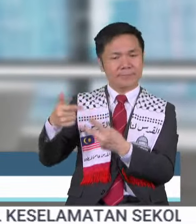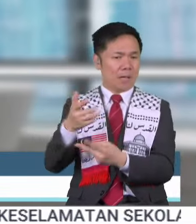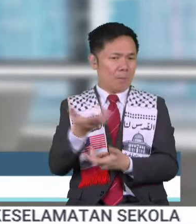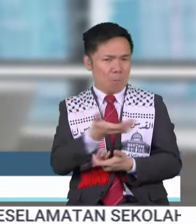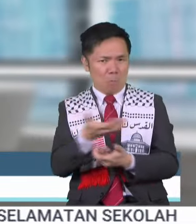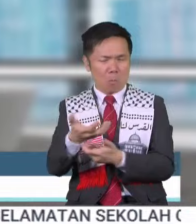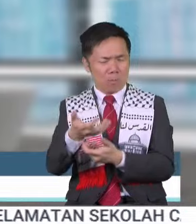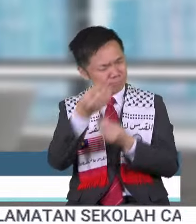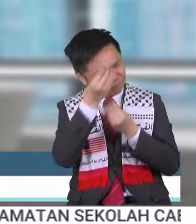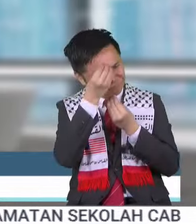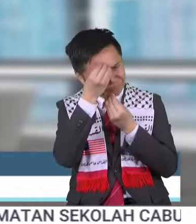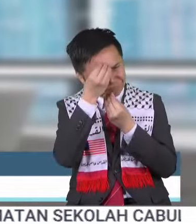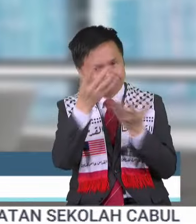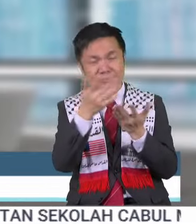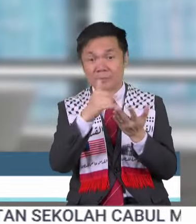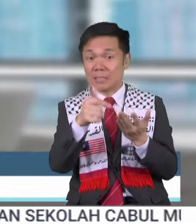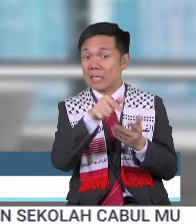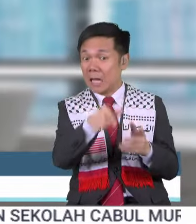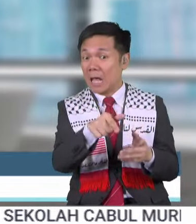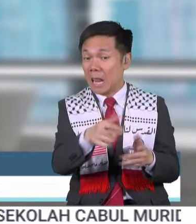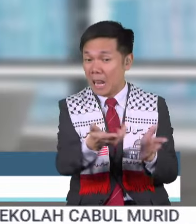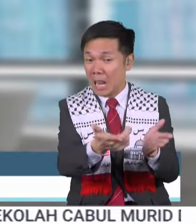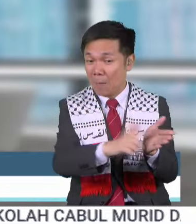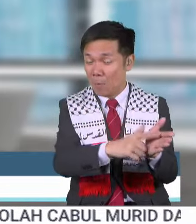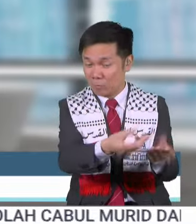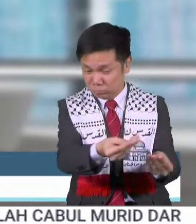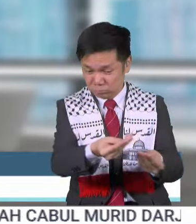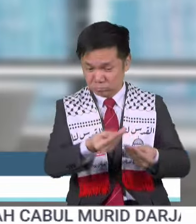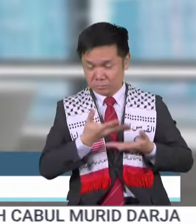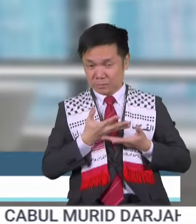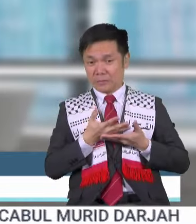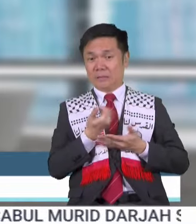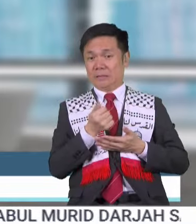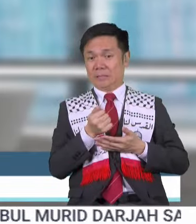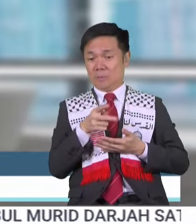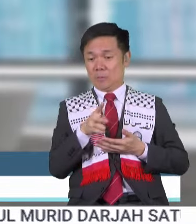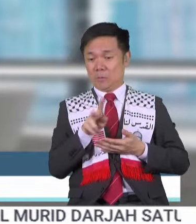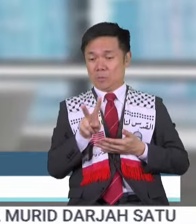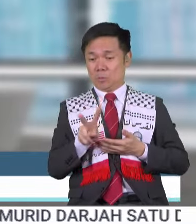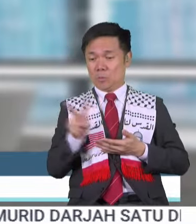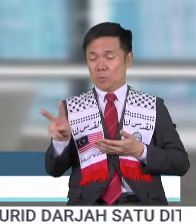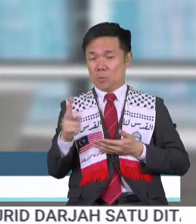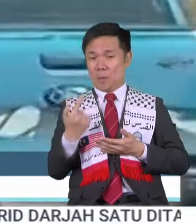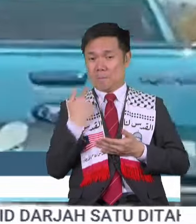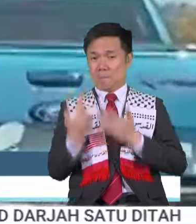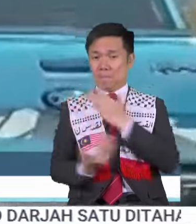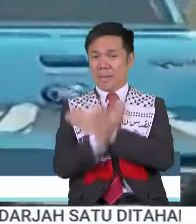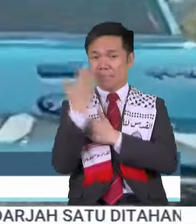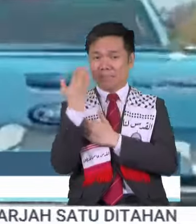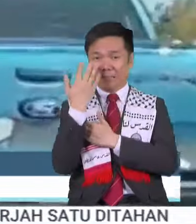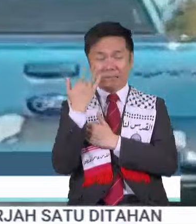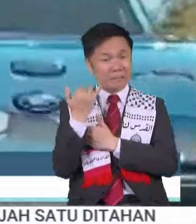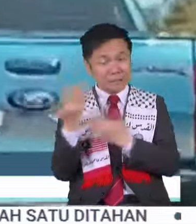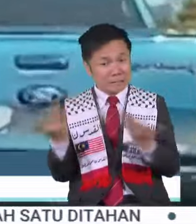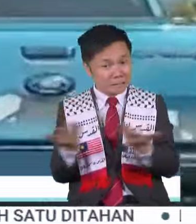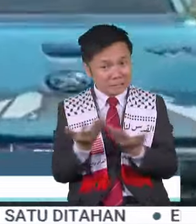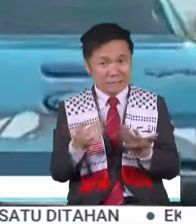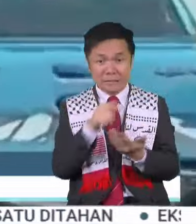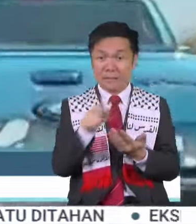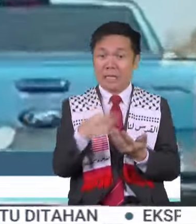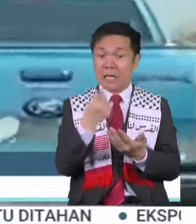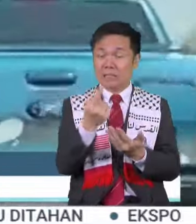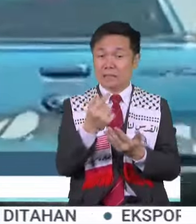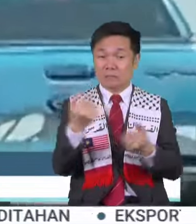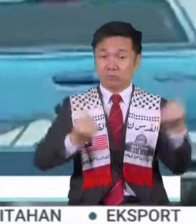Razali maklumkan pihaknya terima laporan berhubung kejadian 1022 minit pagi tadi kejadian dipercayai berlaku apabila